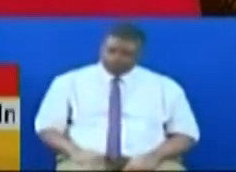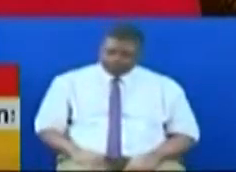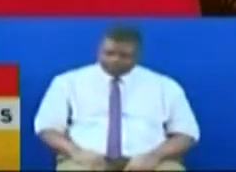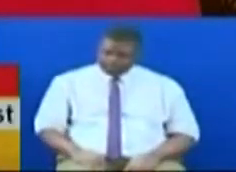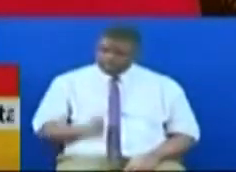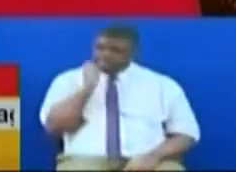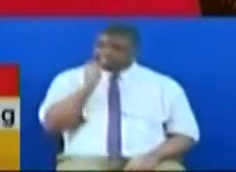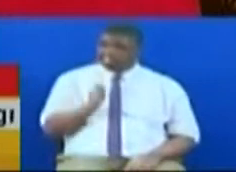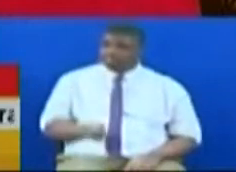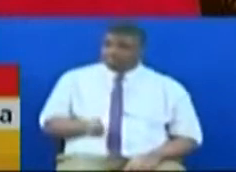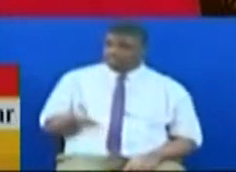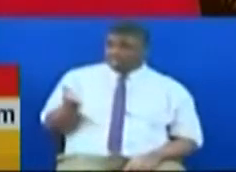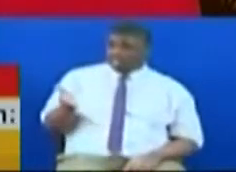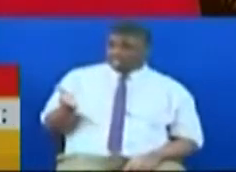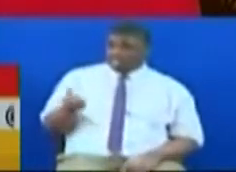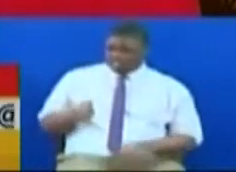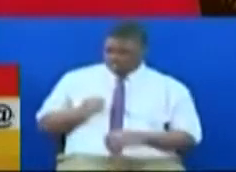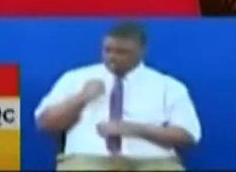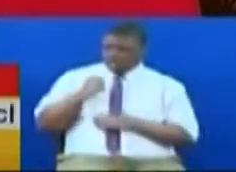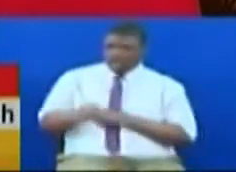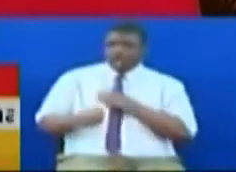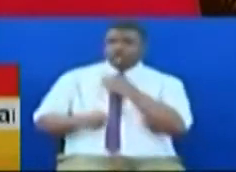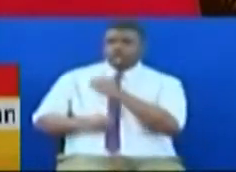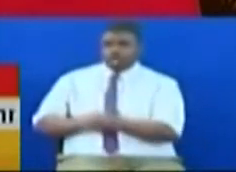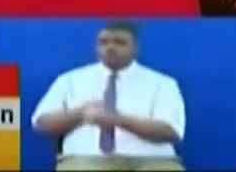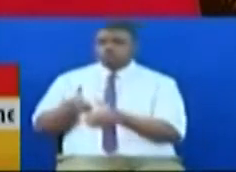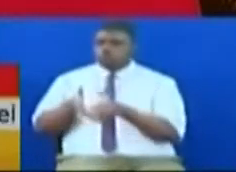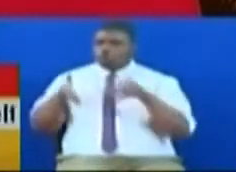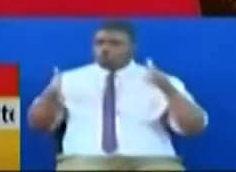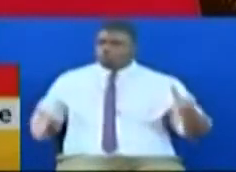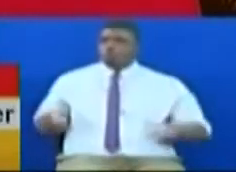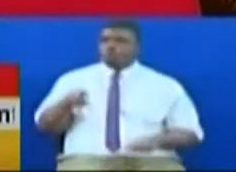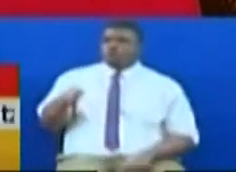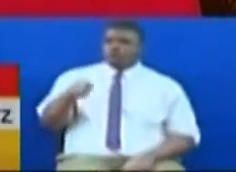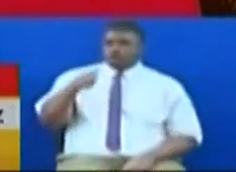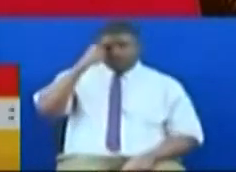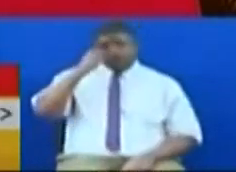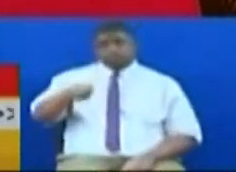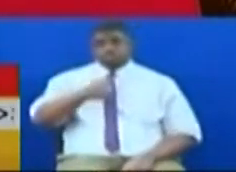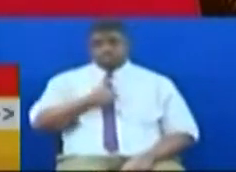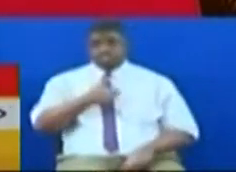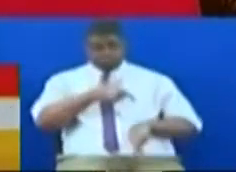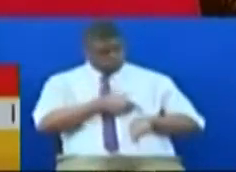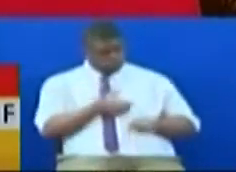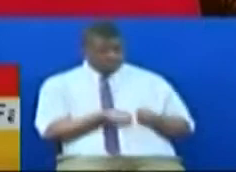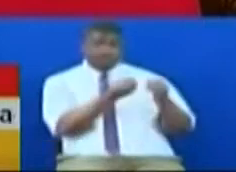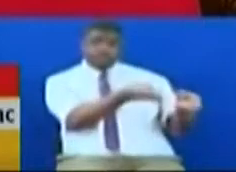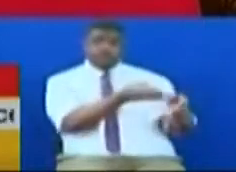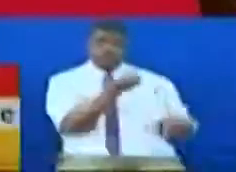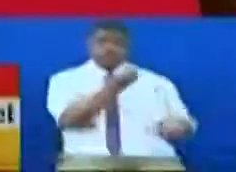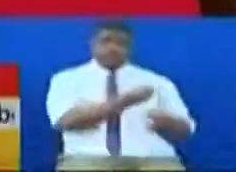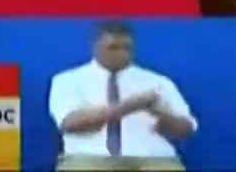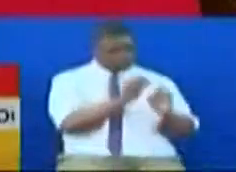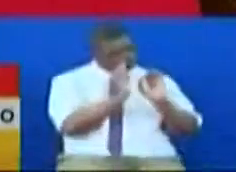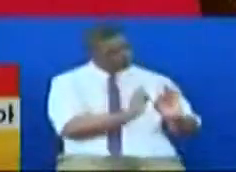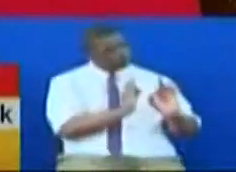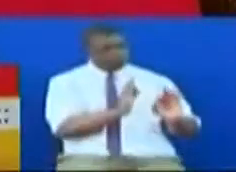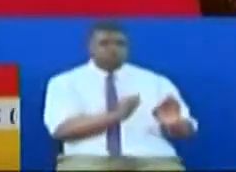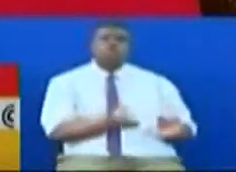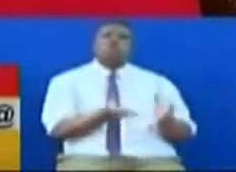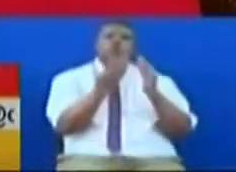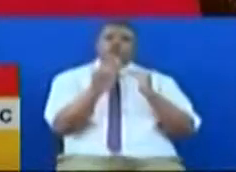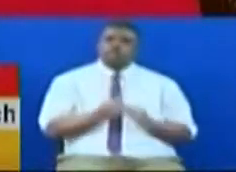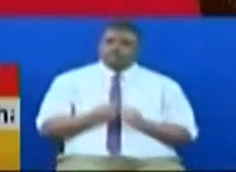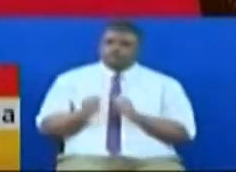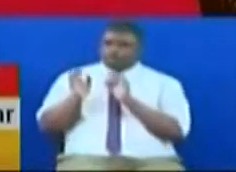Mheshimiwa Speaker, hii ni hatua kubwa sana. Ni imani yangu kwamba tukiwapa muda wataweza kufanya kazi nzuri ya